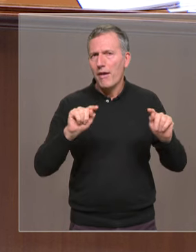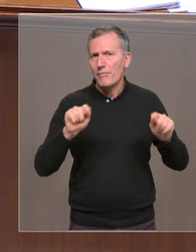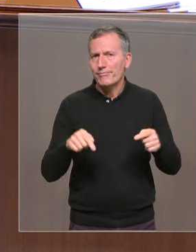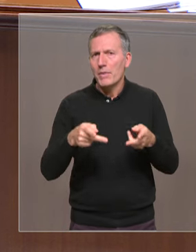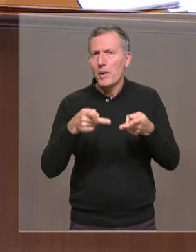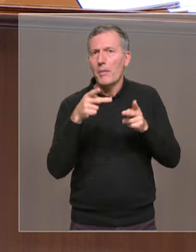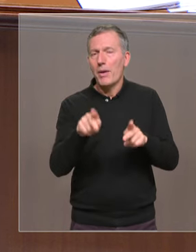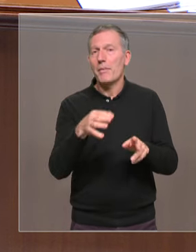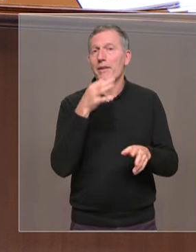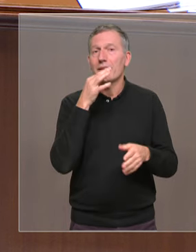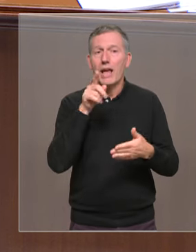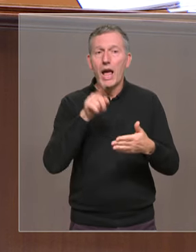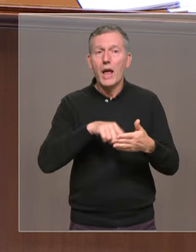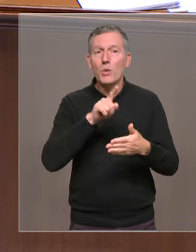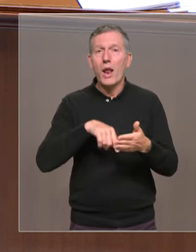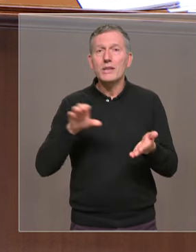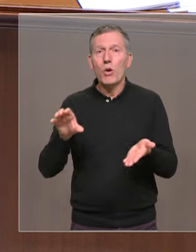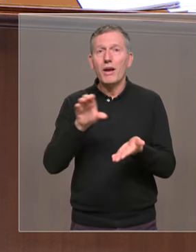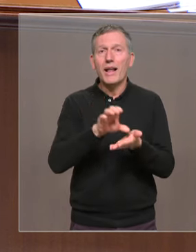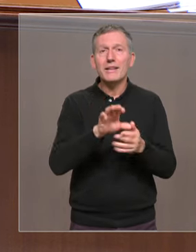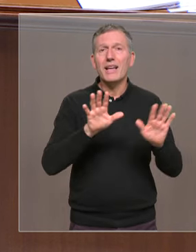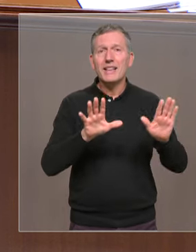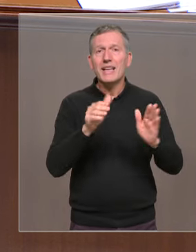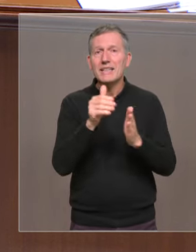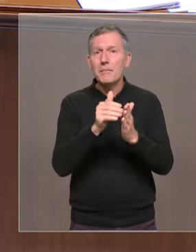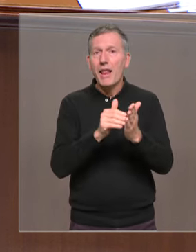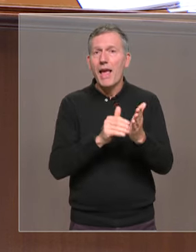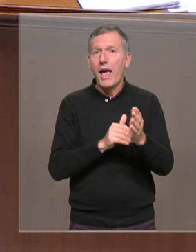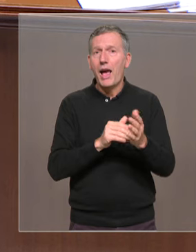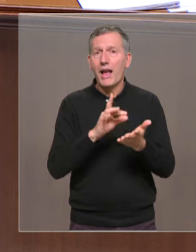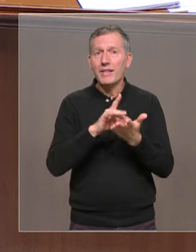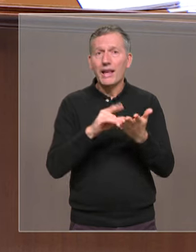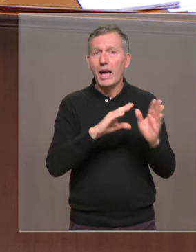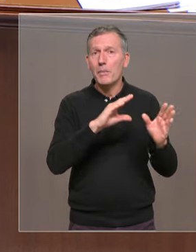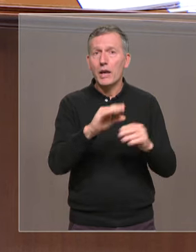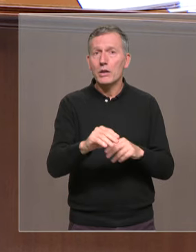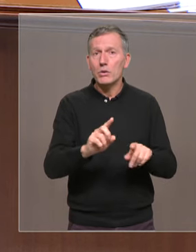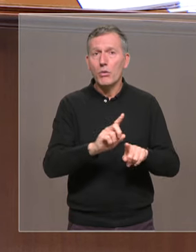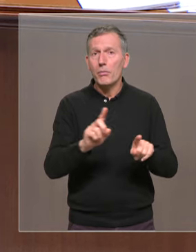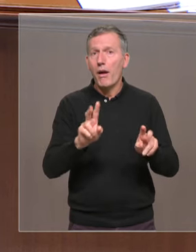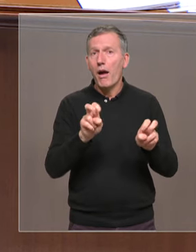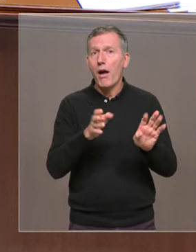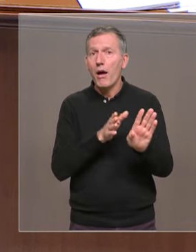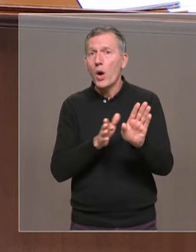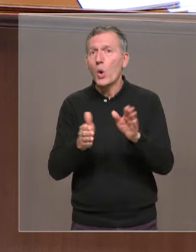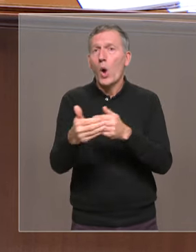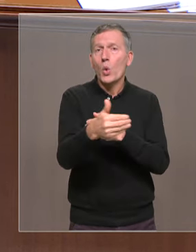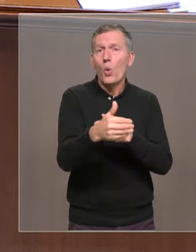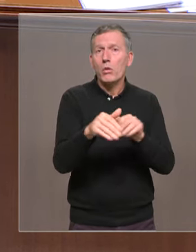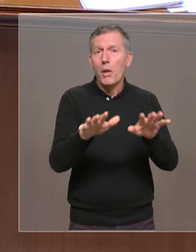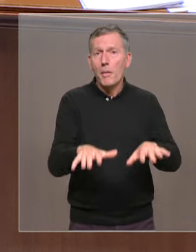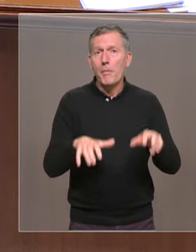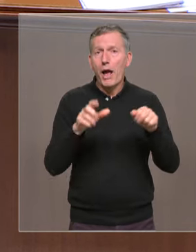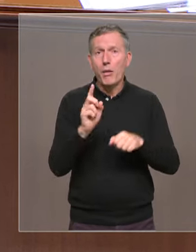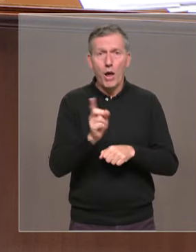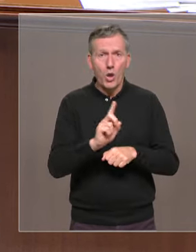dire qu'une annulation de crédit de 10 milliards d'euros par un décret, ce n'est pas contourner le Parlement, c'est l'application